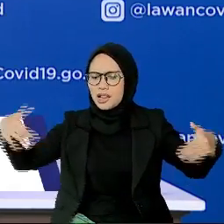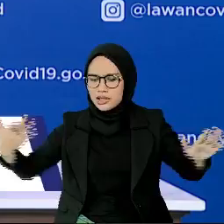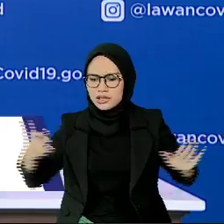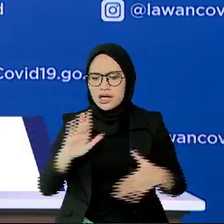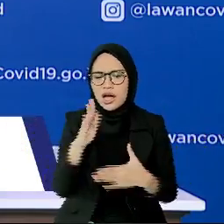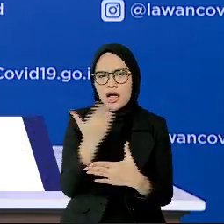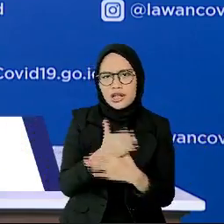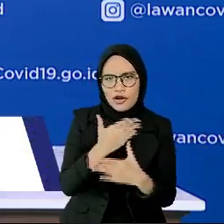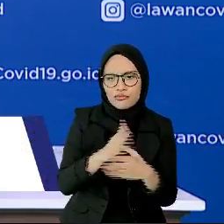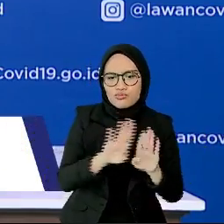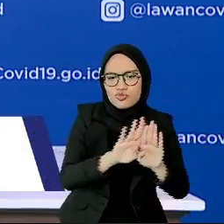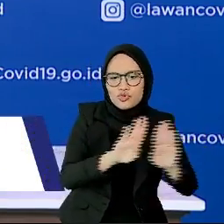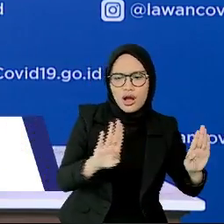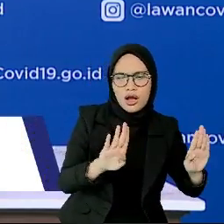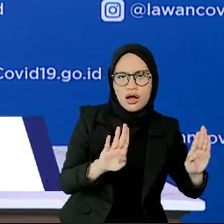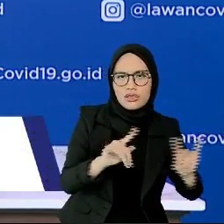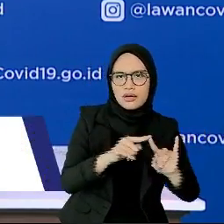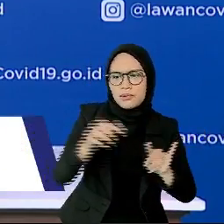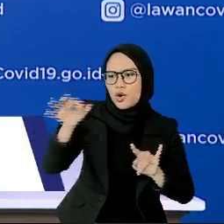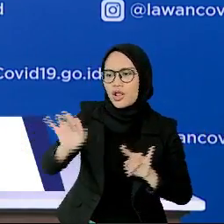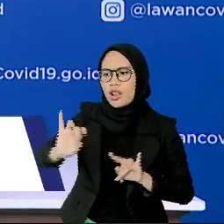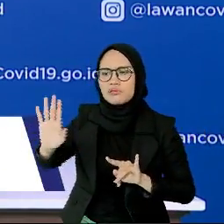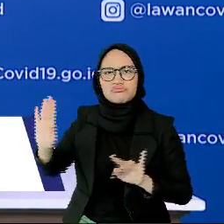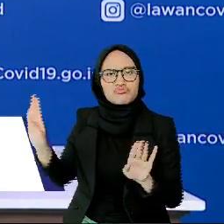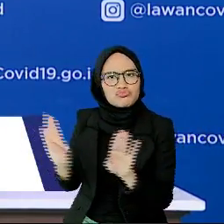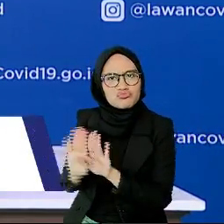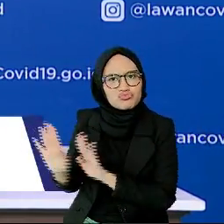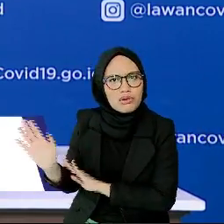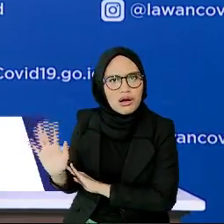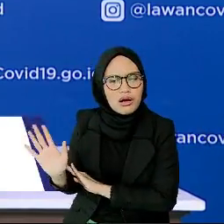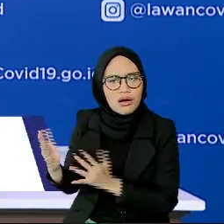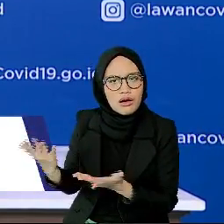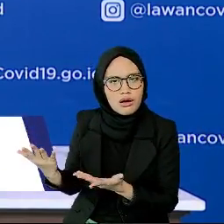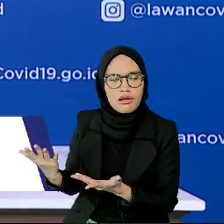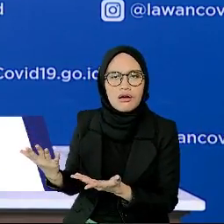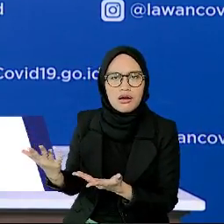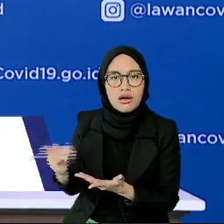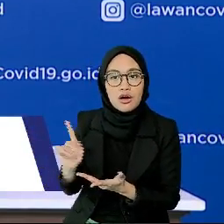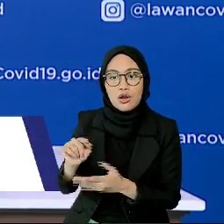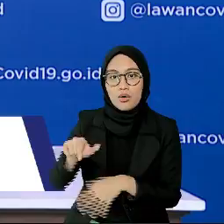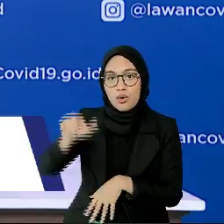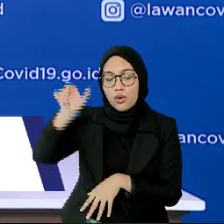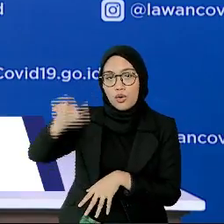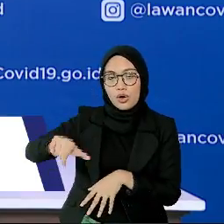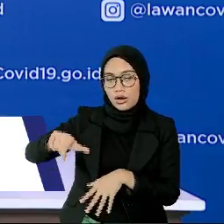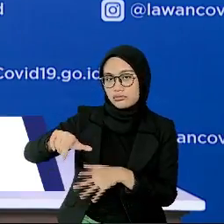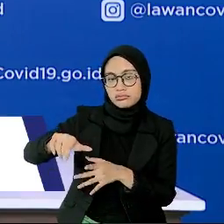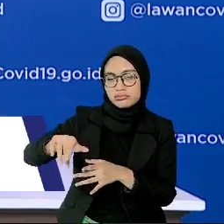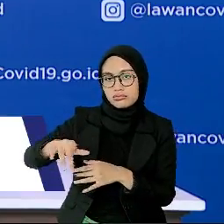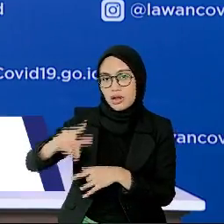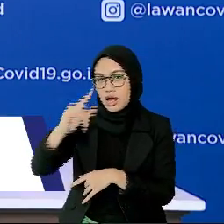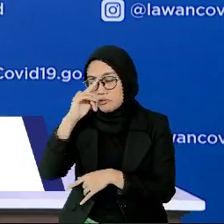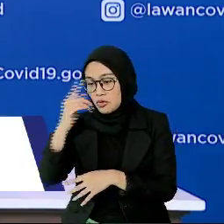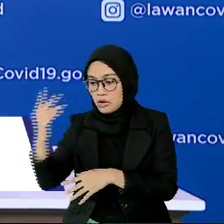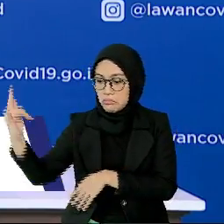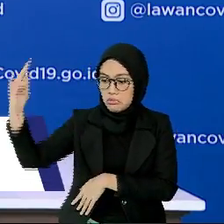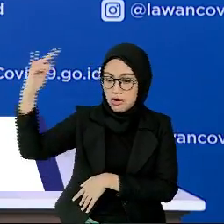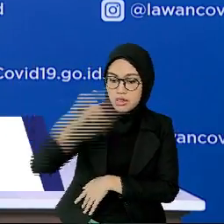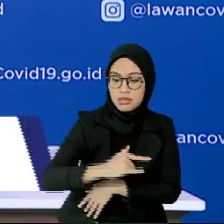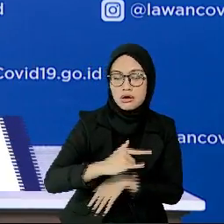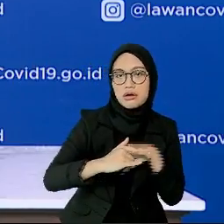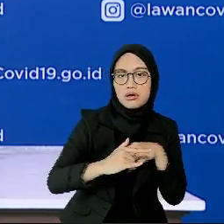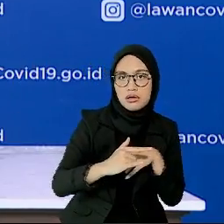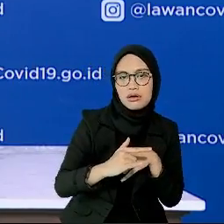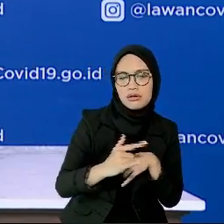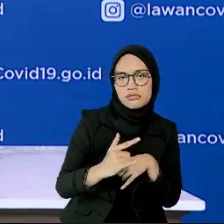negara? Lalu, apakah bisa nantinya orang asing yang akan ke Bali masuk melalui Jakarta atau Manado untuk menuju Bali